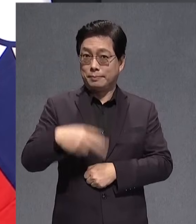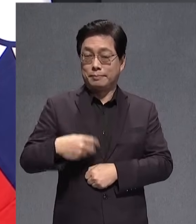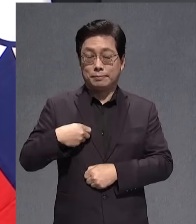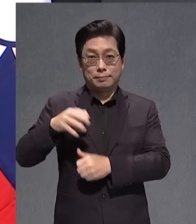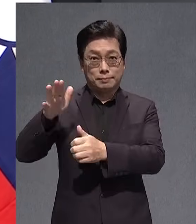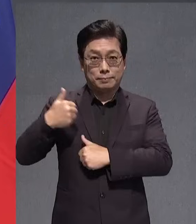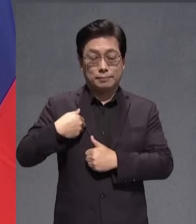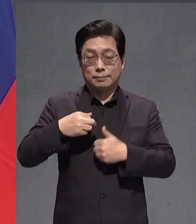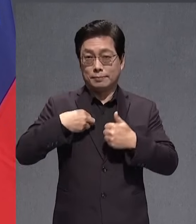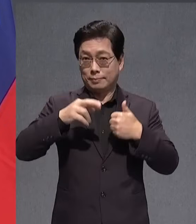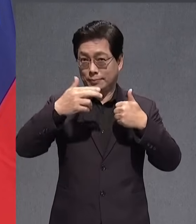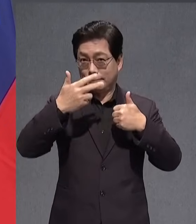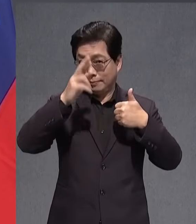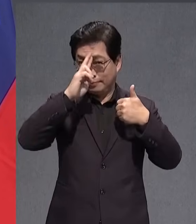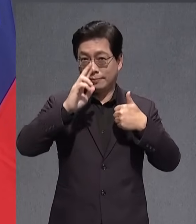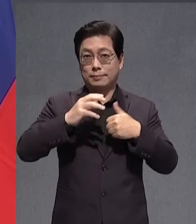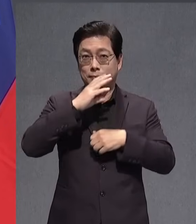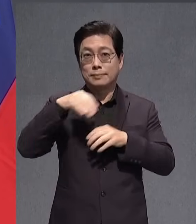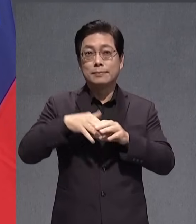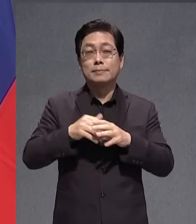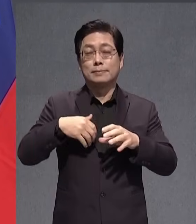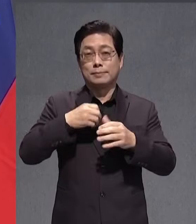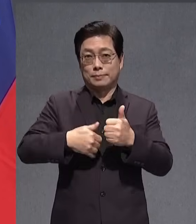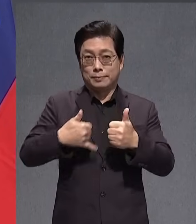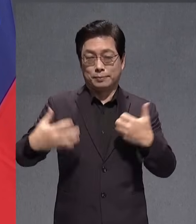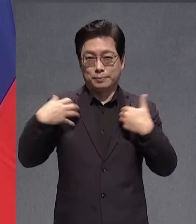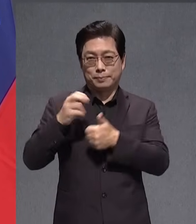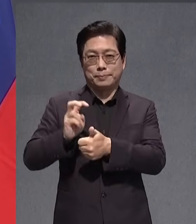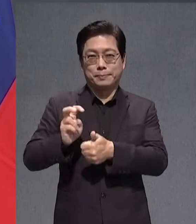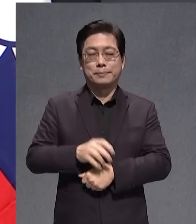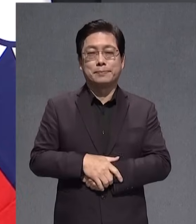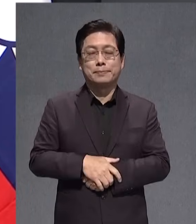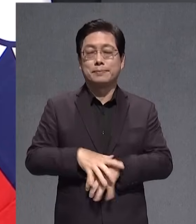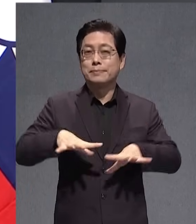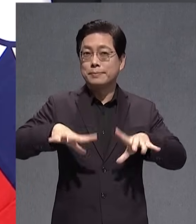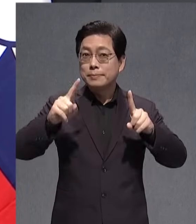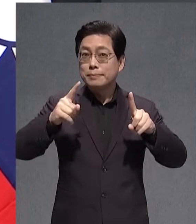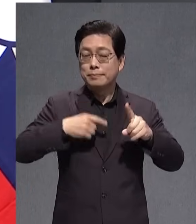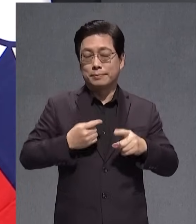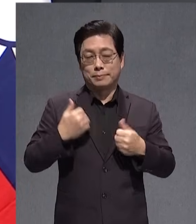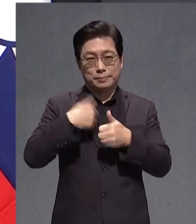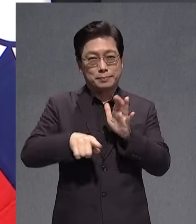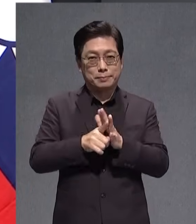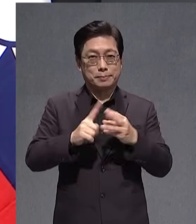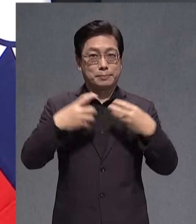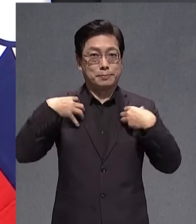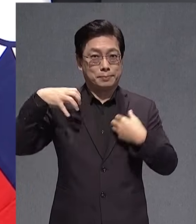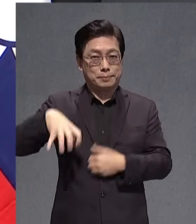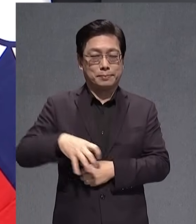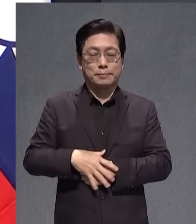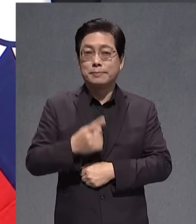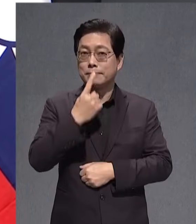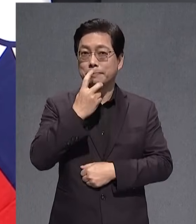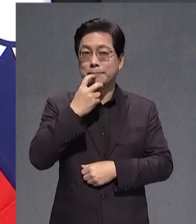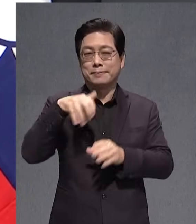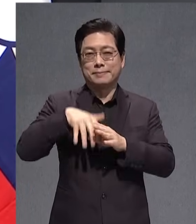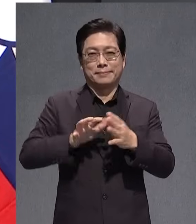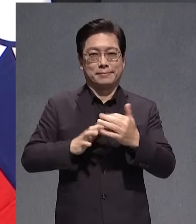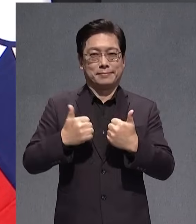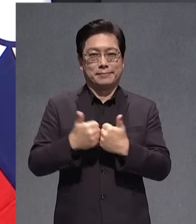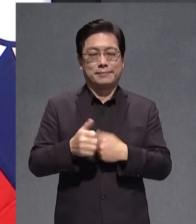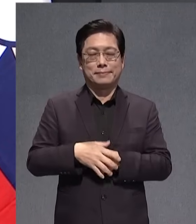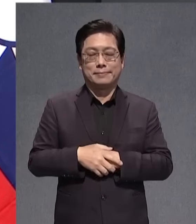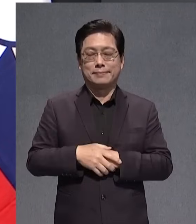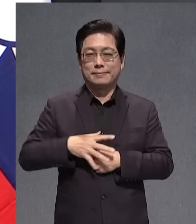由本会许雅芬委员在场监督。首先，请代表主办单位中央选举委员